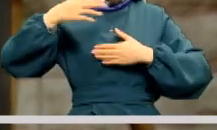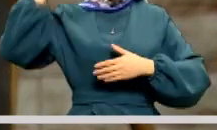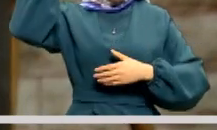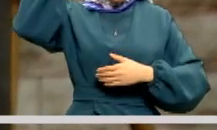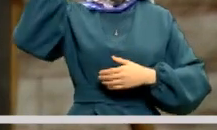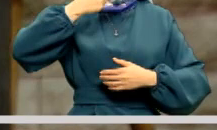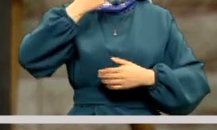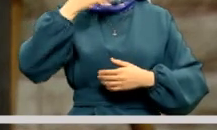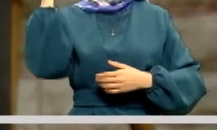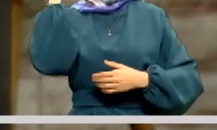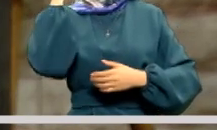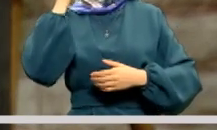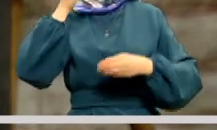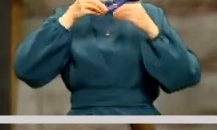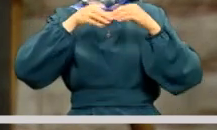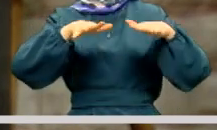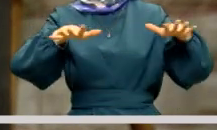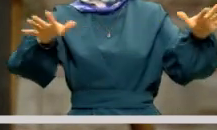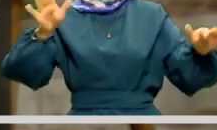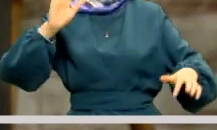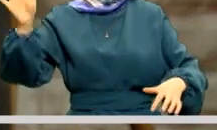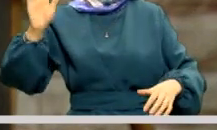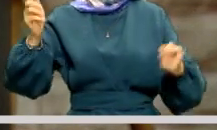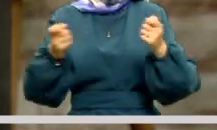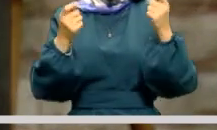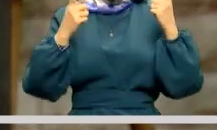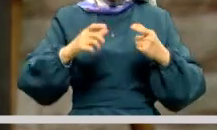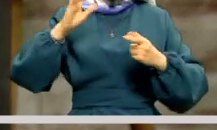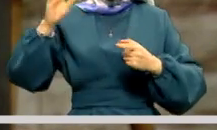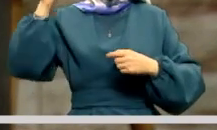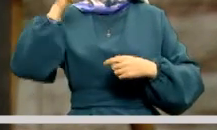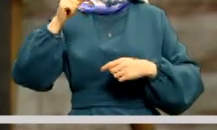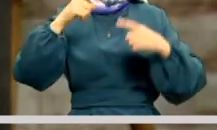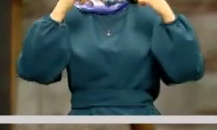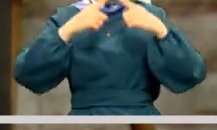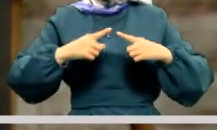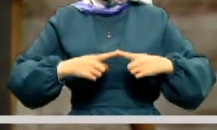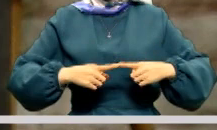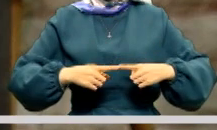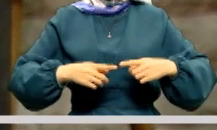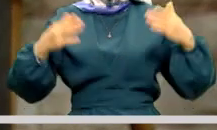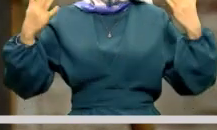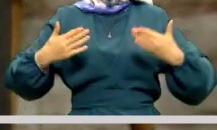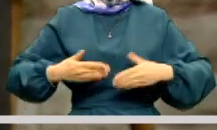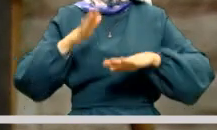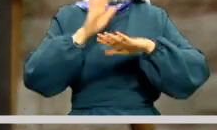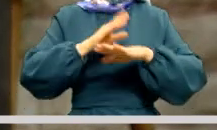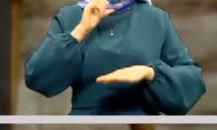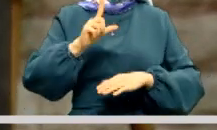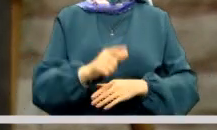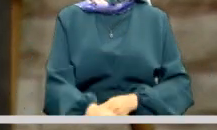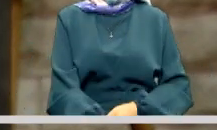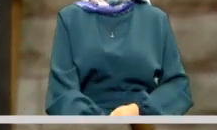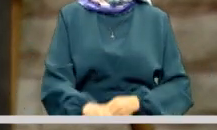dağılıp gittiğimizde rızkımızı temin için tekrar iş yerimize gittiğimizde bütün bu hesabı muhasebeyi yapmamız gerekiyor Dolayısıyla